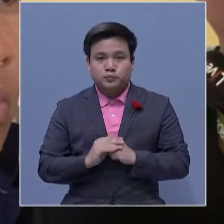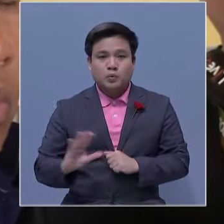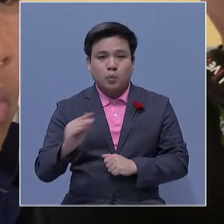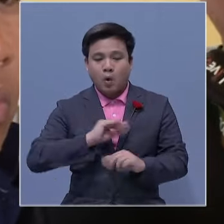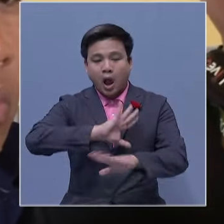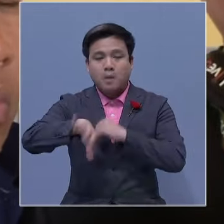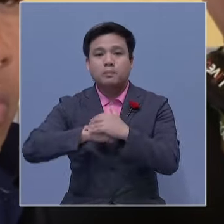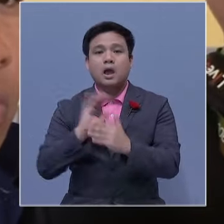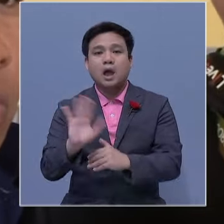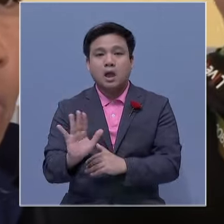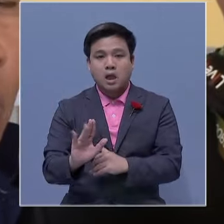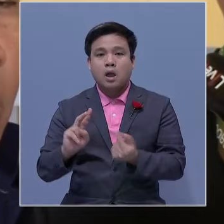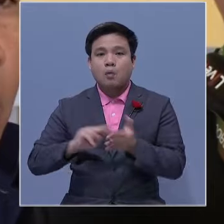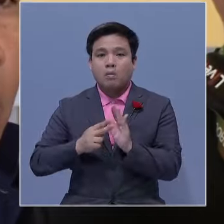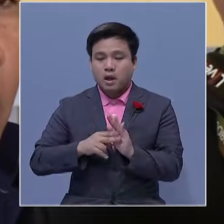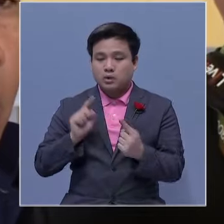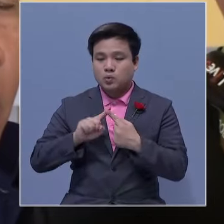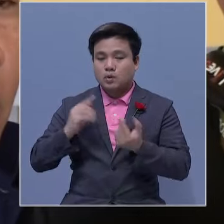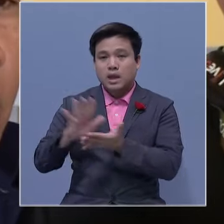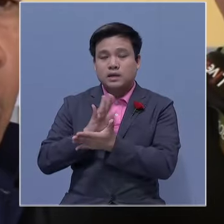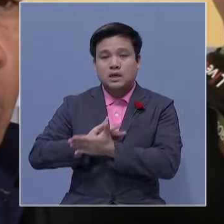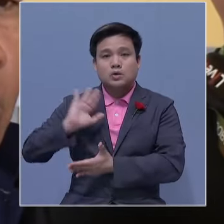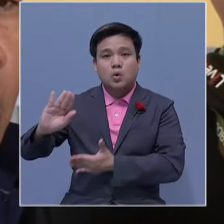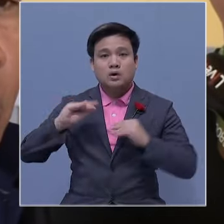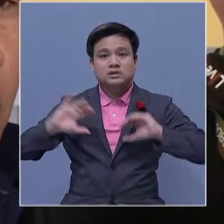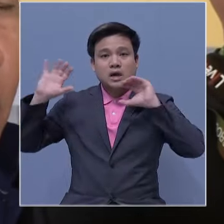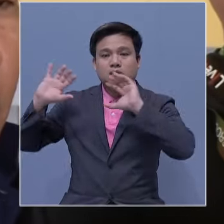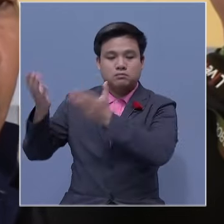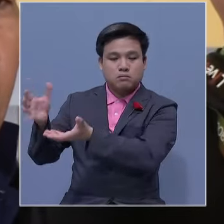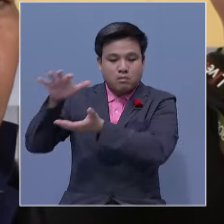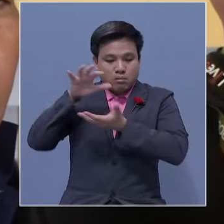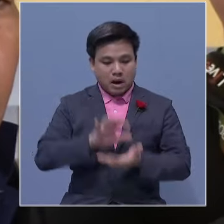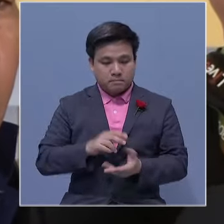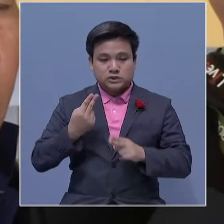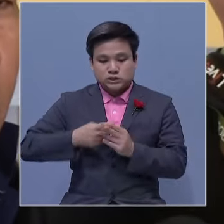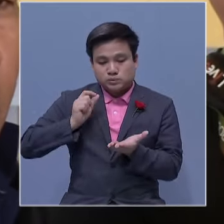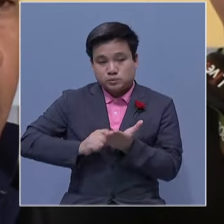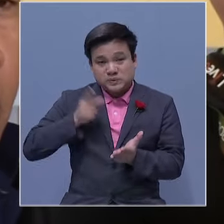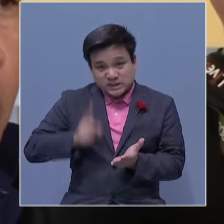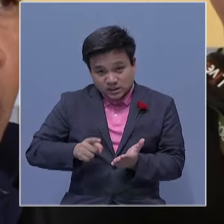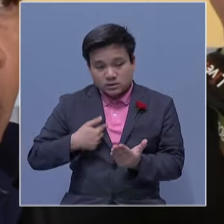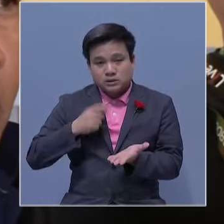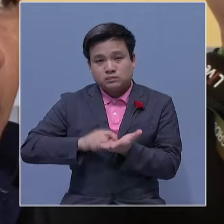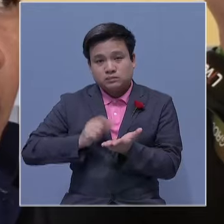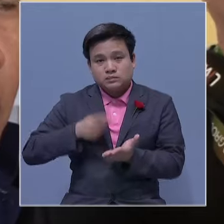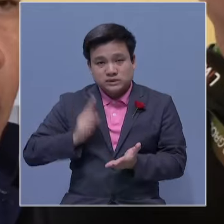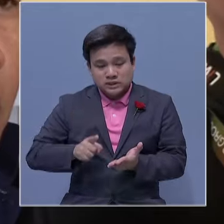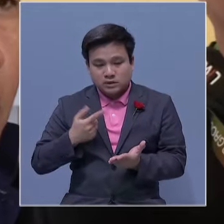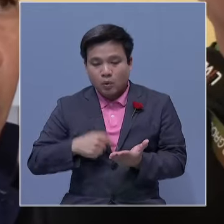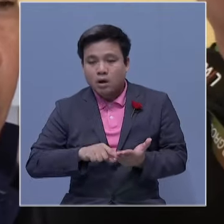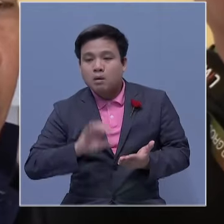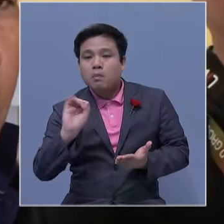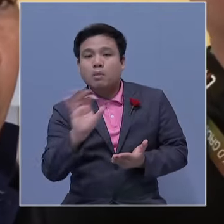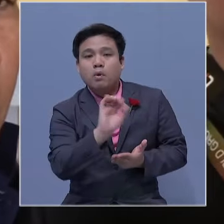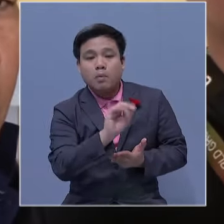ที่เอาเอกสารของทางราชการไปหากินไลเซ็นไลเซ็นจริงแล้วก็ให้กับบอกกับประชาชนที่